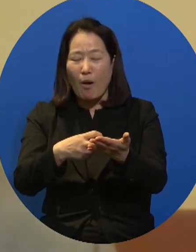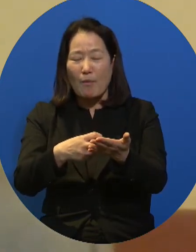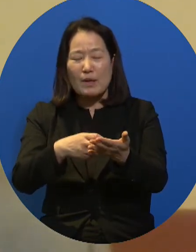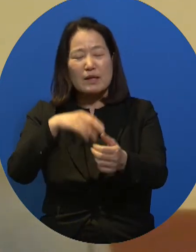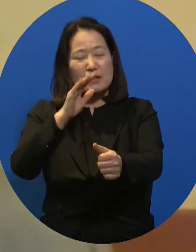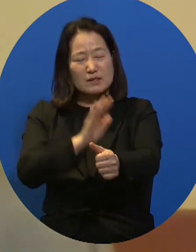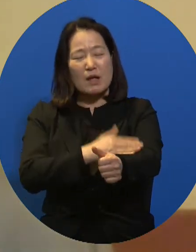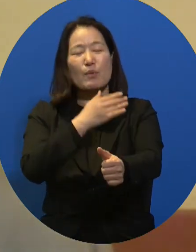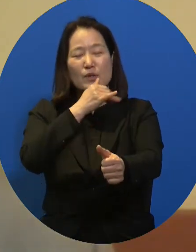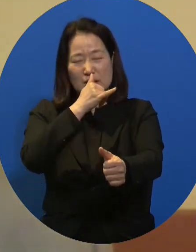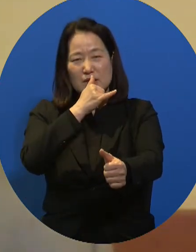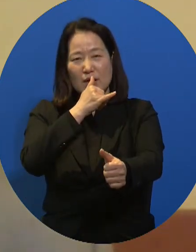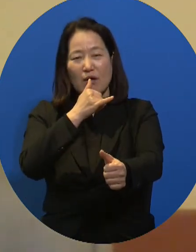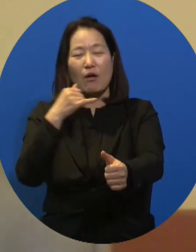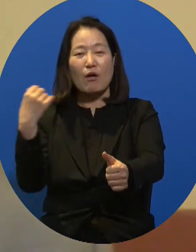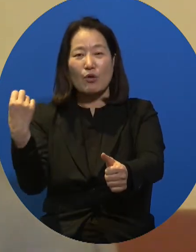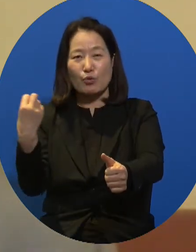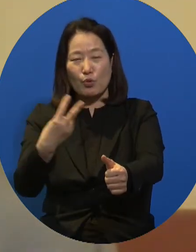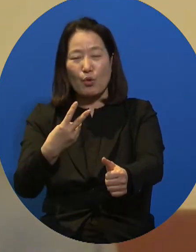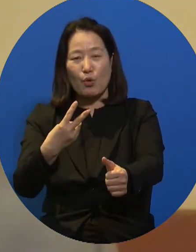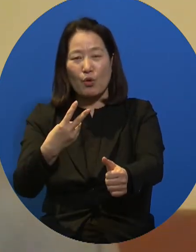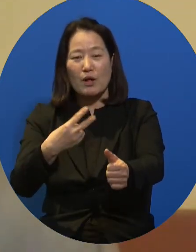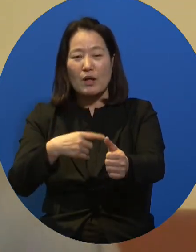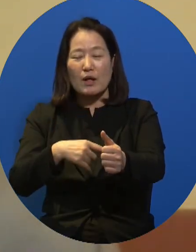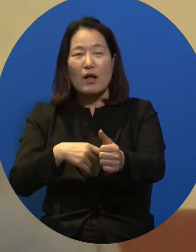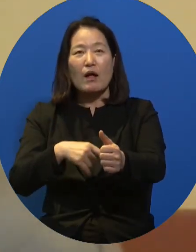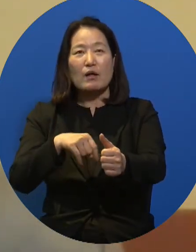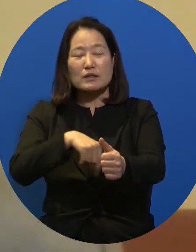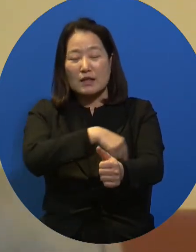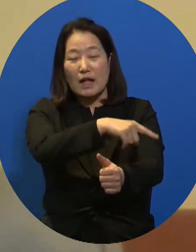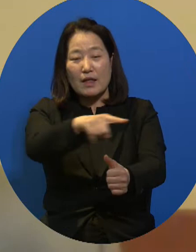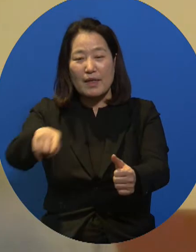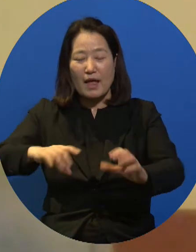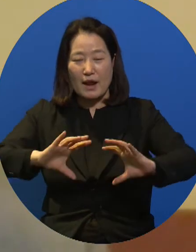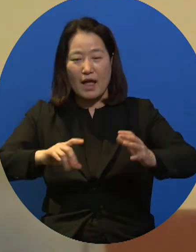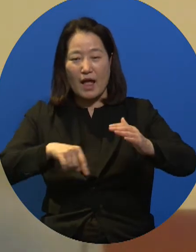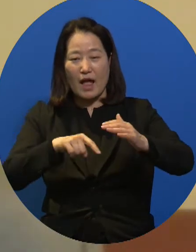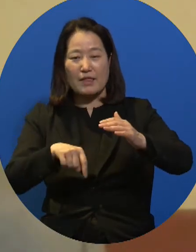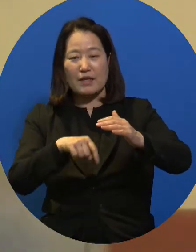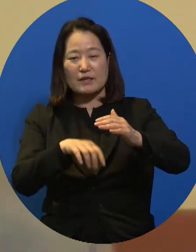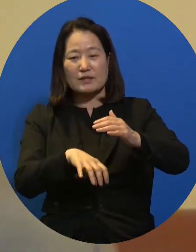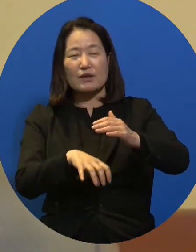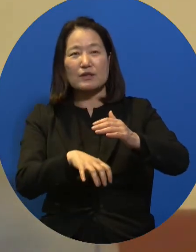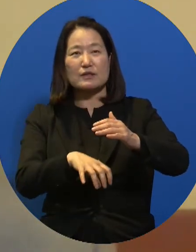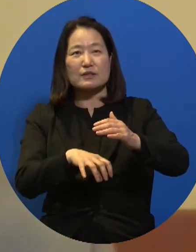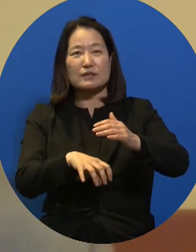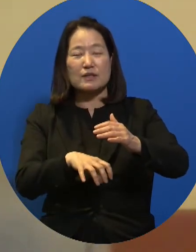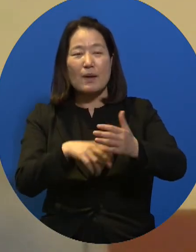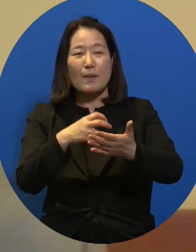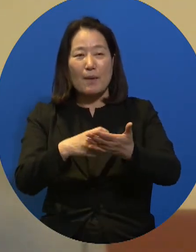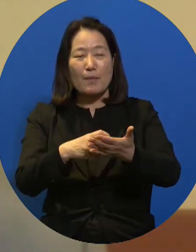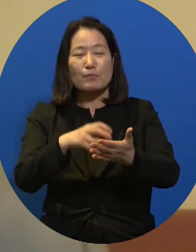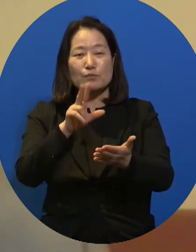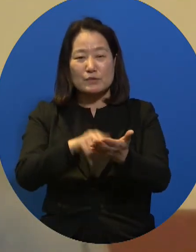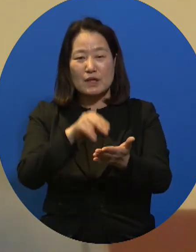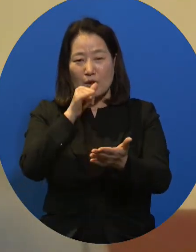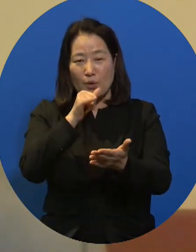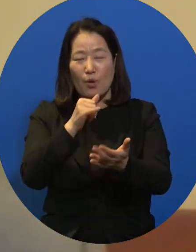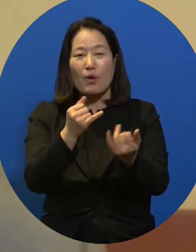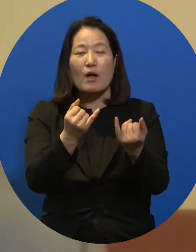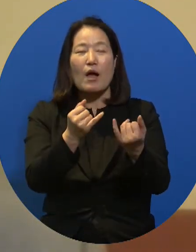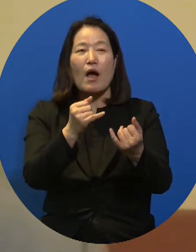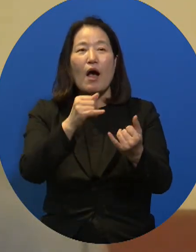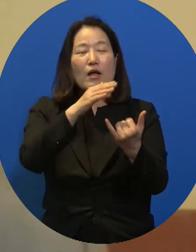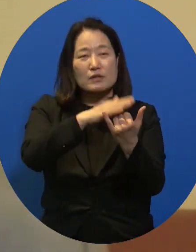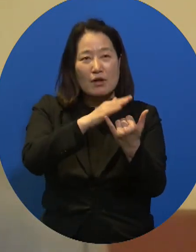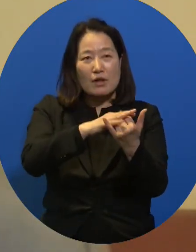자체가 잘못되었다. 그 의미에서 진행이 되지 못했다라고 결론을 내렸습니다. 그리고 성인과 아동, 즉